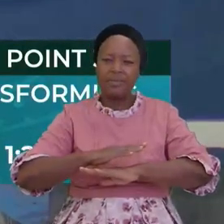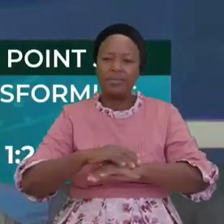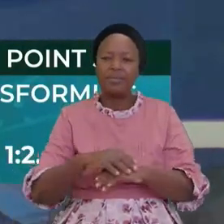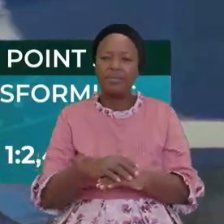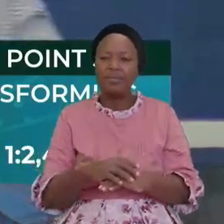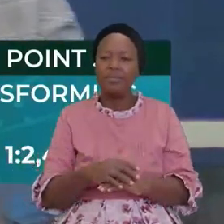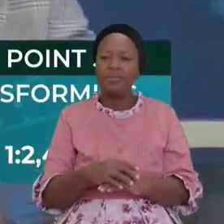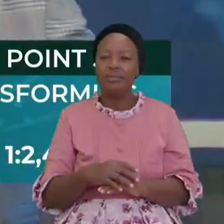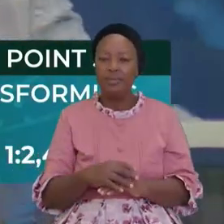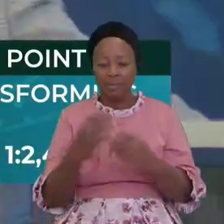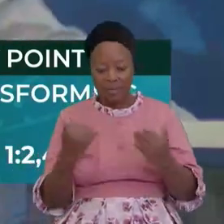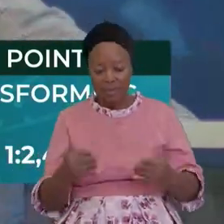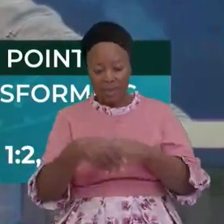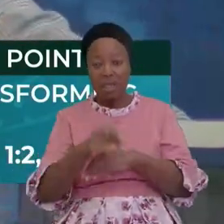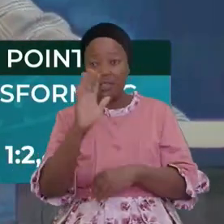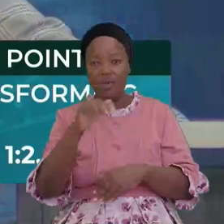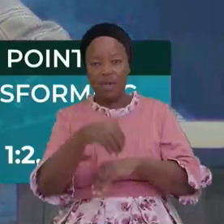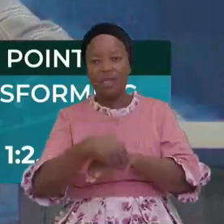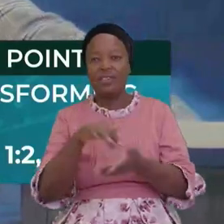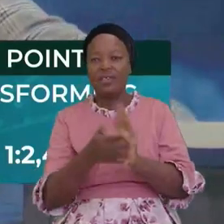Je vous donnerai du repos.